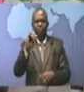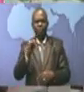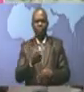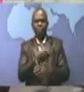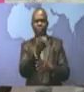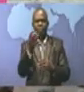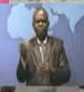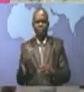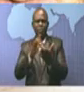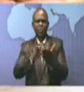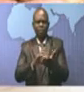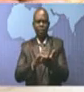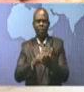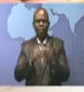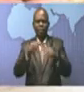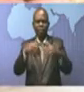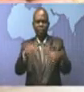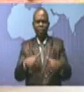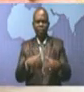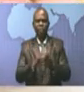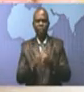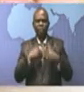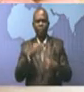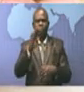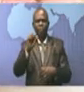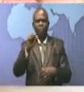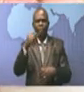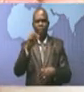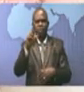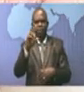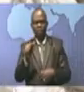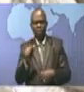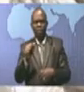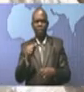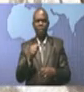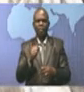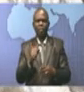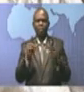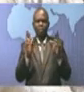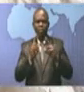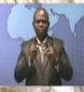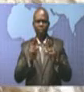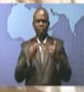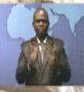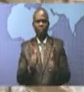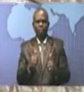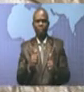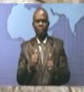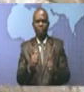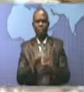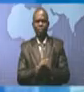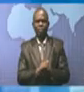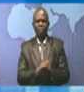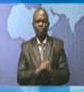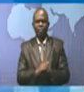provinces. Néanmoins, l'engrais de type Bagala et Delomi n'est pas encore disponible aux cultivateurs. Voilà